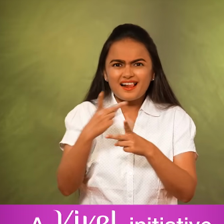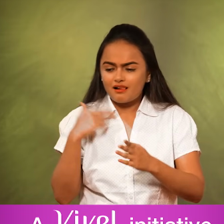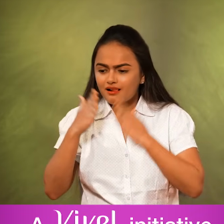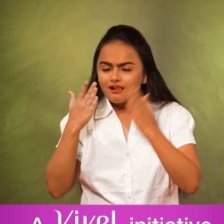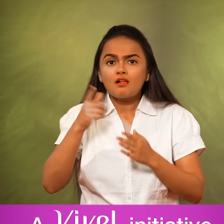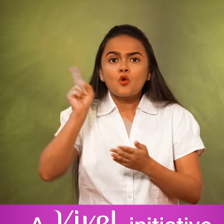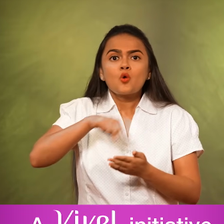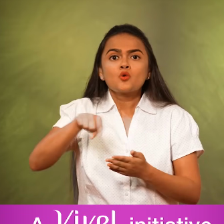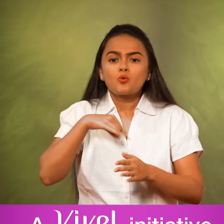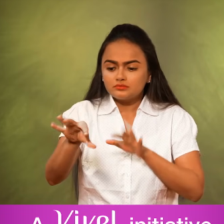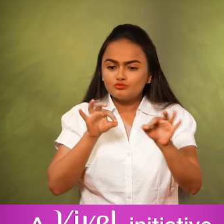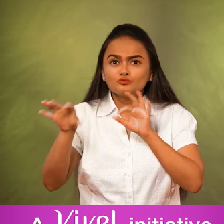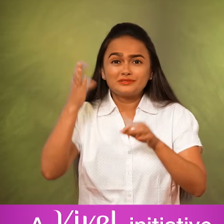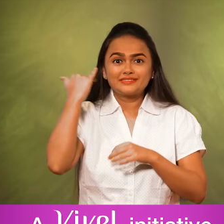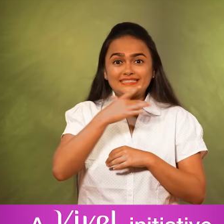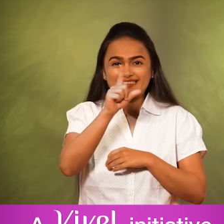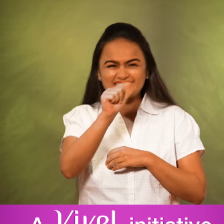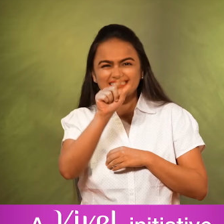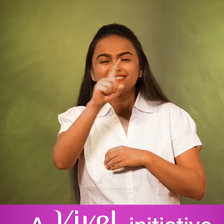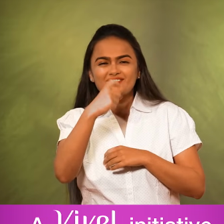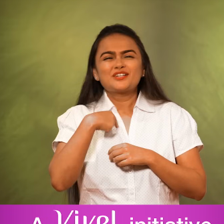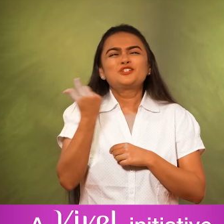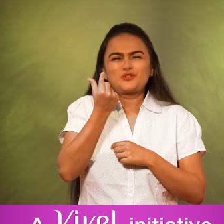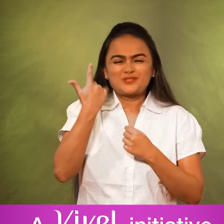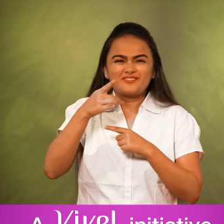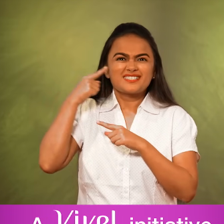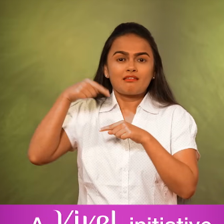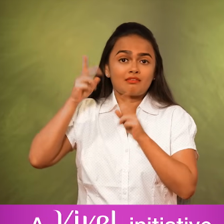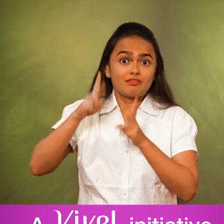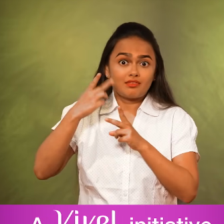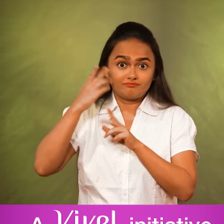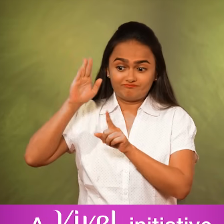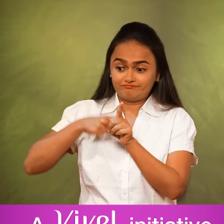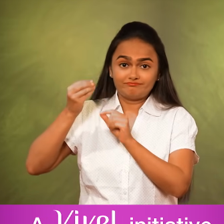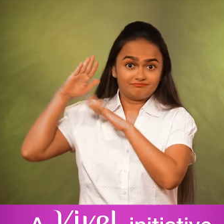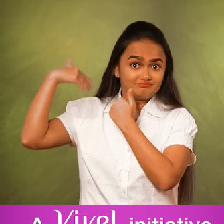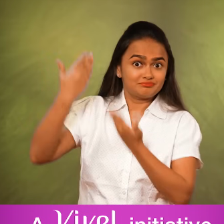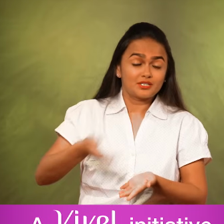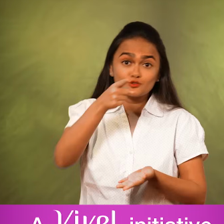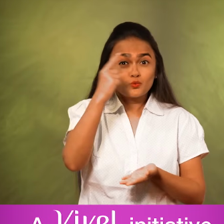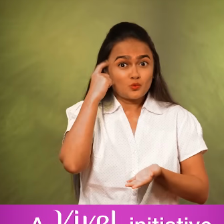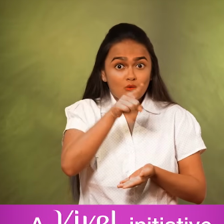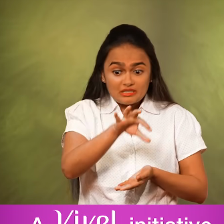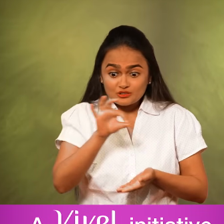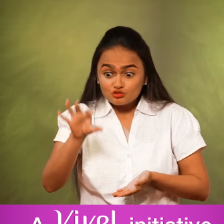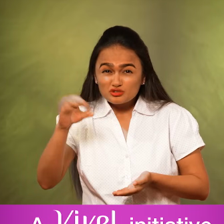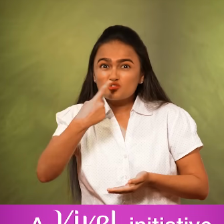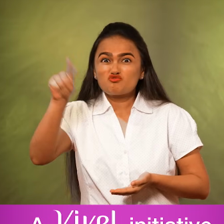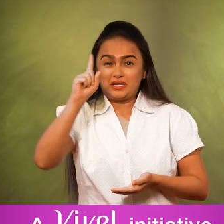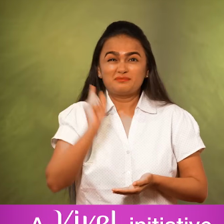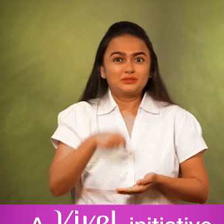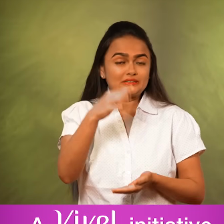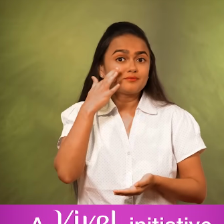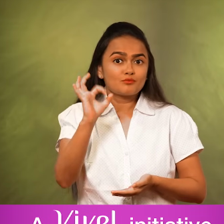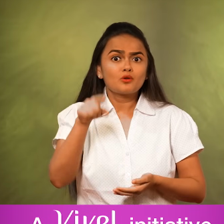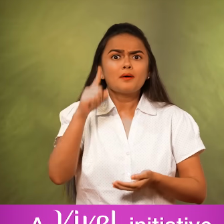using certain wrong products जो जब मैं like अपनी 16-17 years of age में थी तब मैंने use कर लिए थे, and उसका effect अभी तक